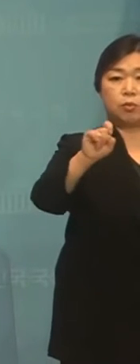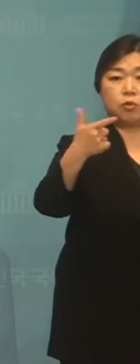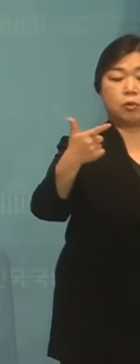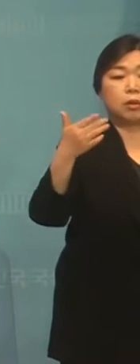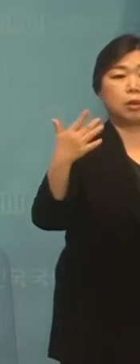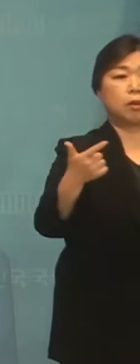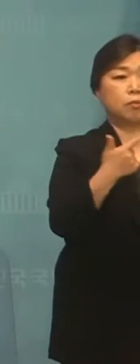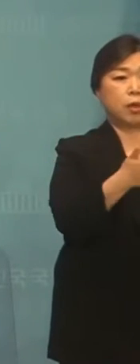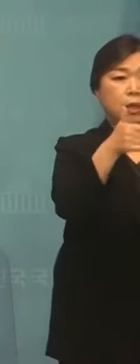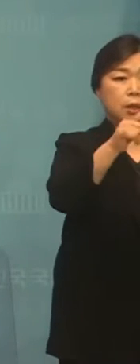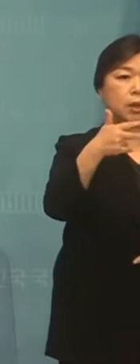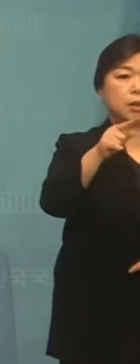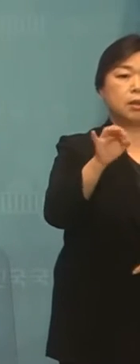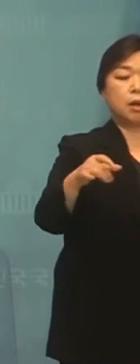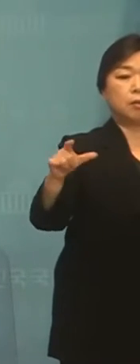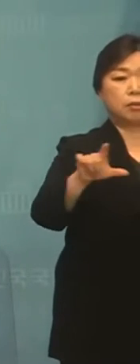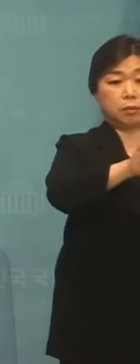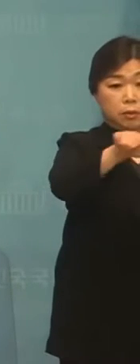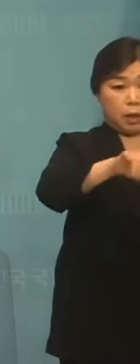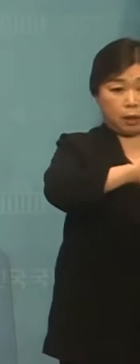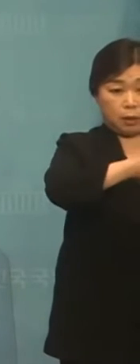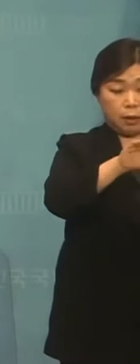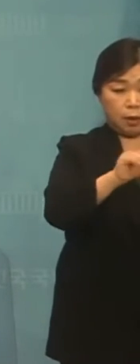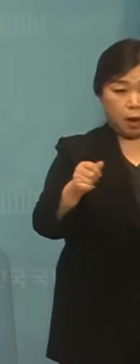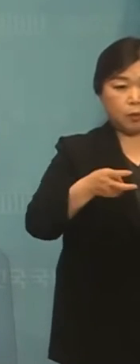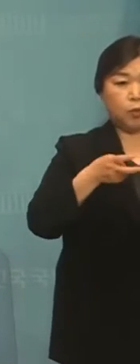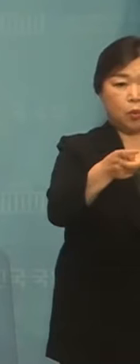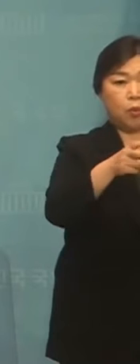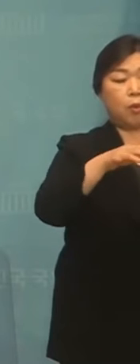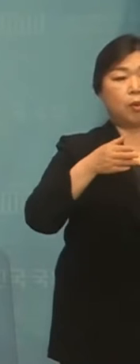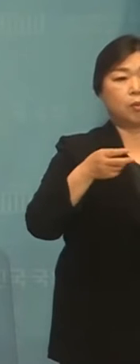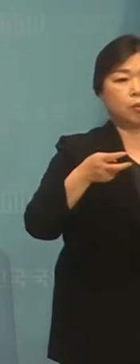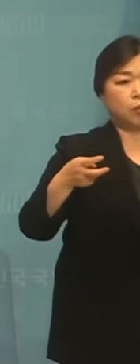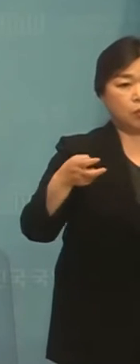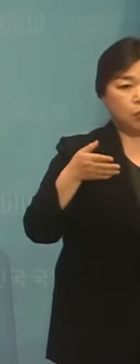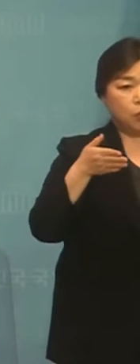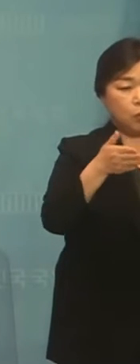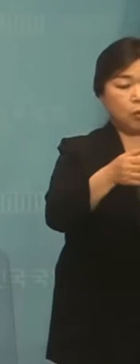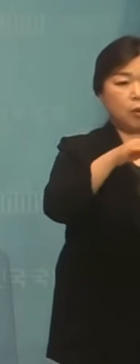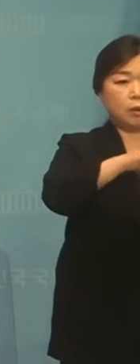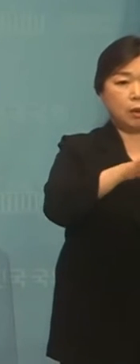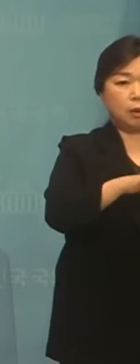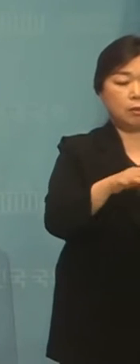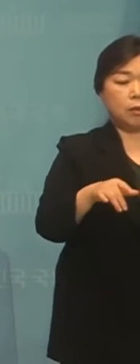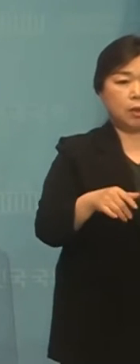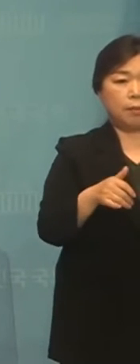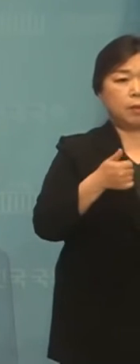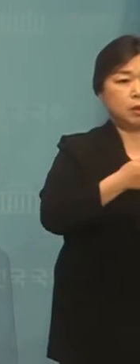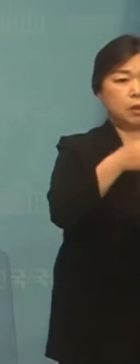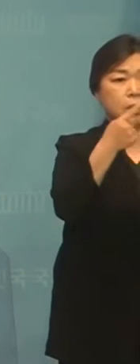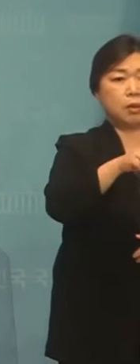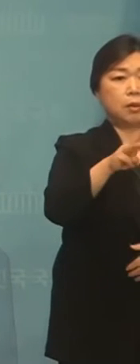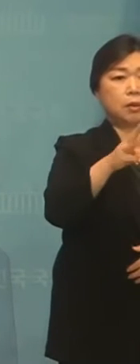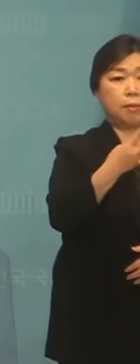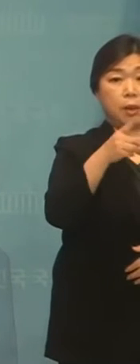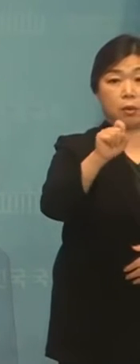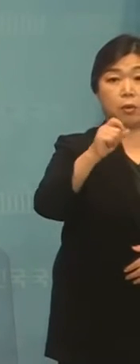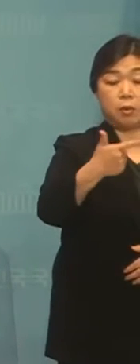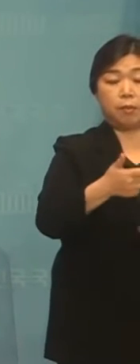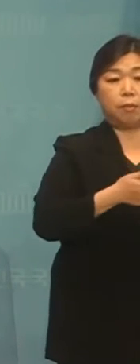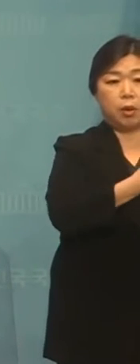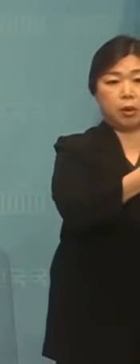부산 기장군 청광리 일대 대지 도로 임야 총 15필지 1316평에